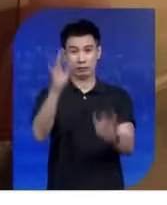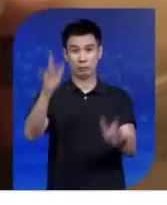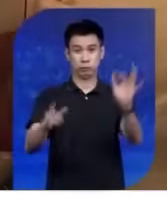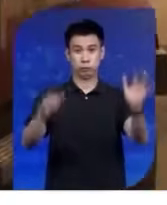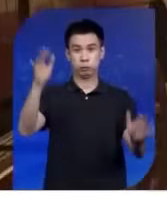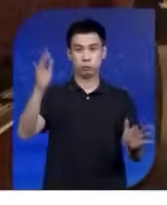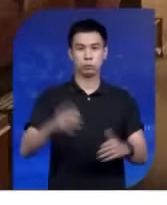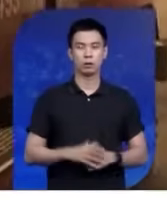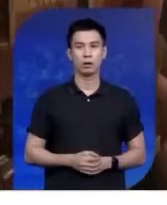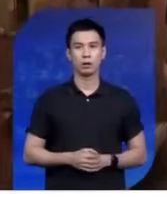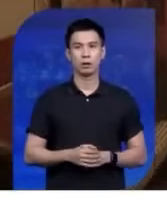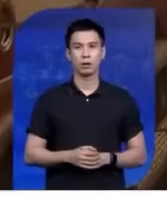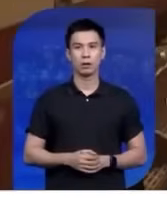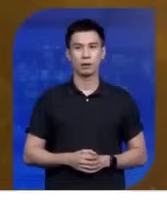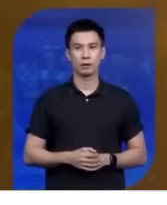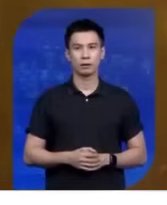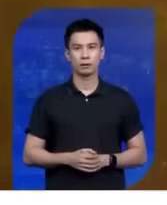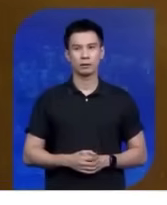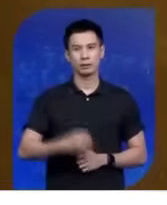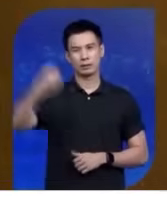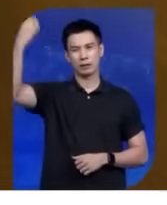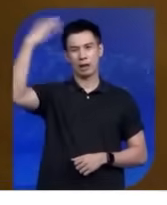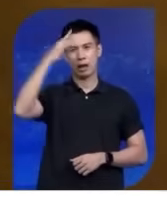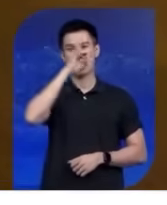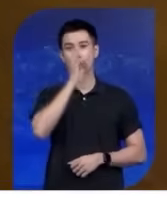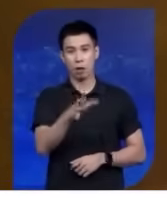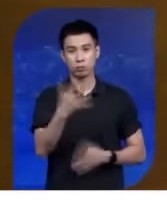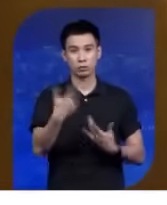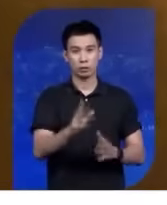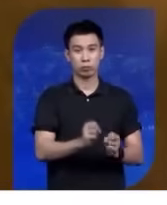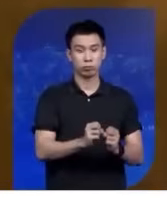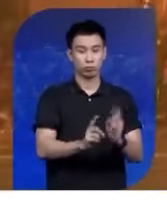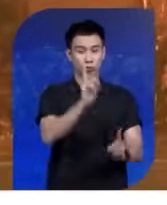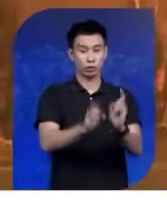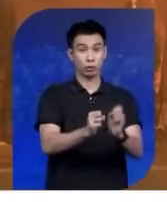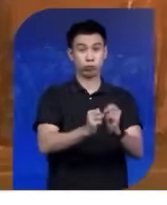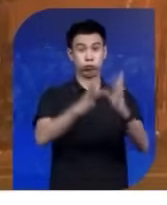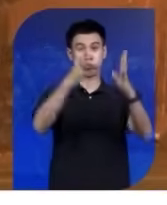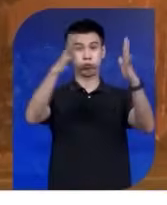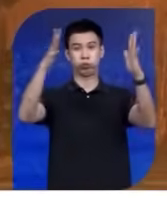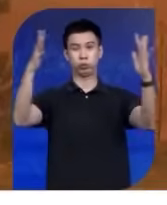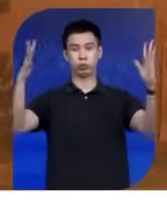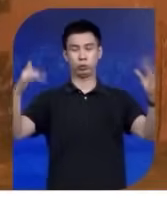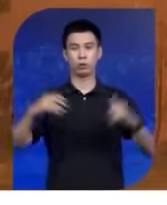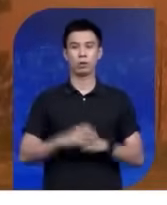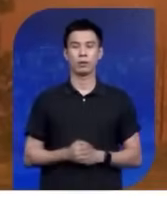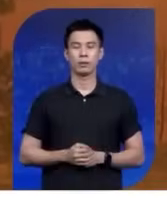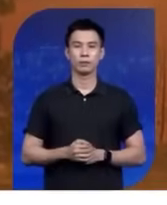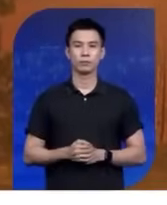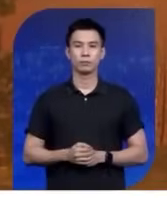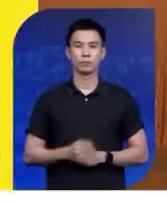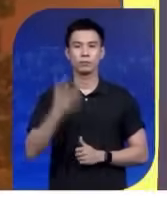bùng lên trong lúc băng này đang đối mặt với đợt nắng nóng khắc nhiệt Đây là đám cháy rừng lớn nhất trong năm và lớn thứ tám trong lịch sử tại